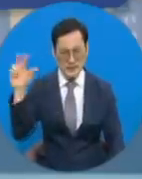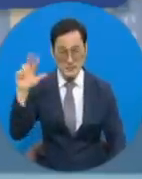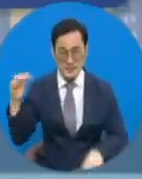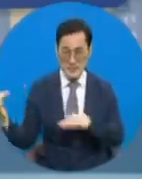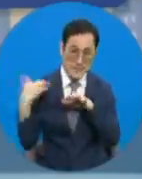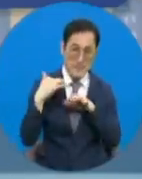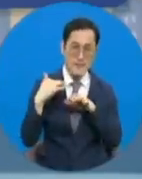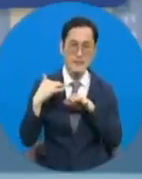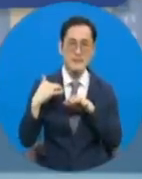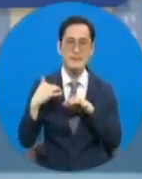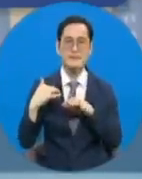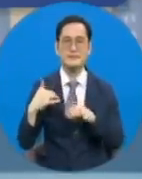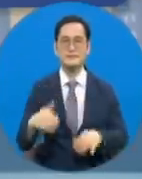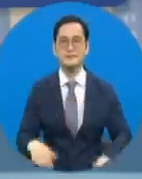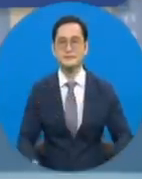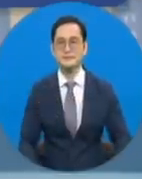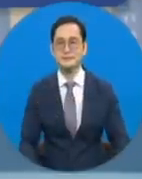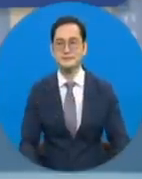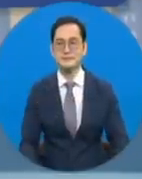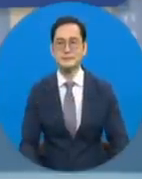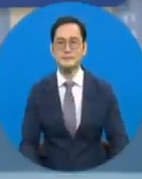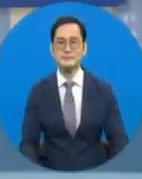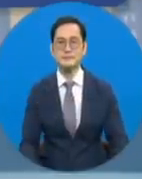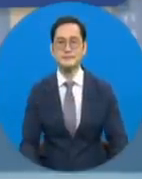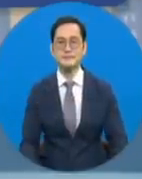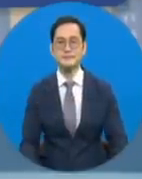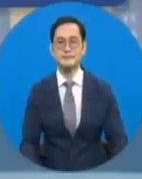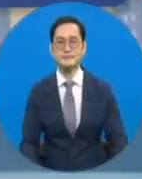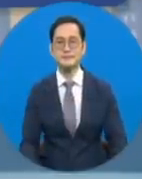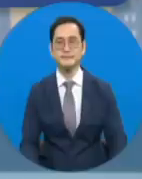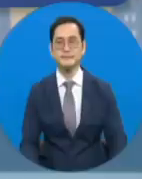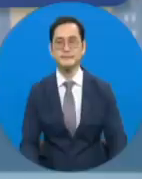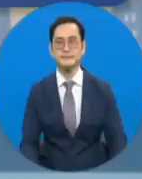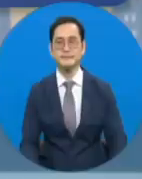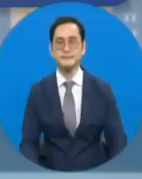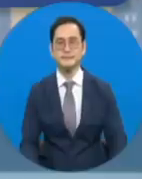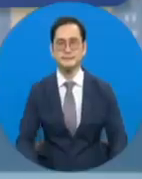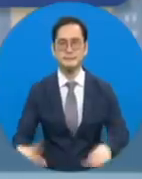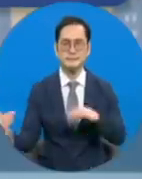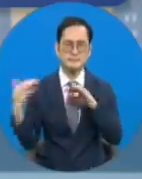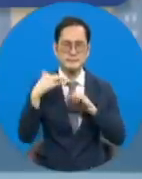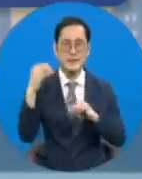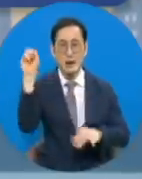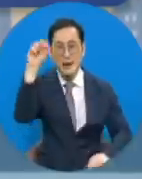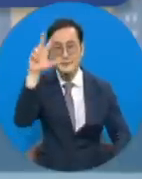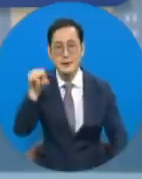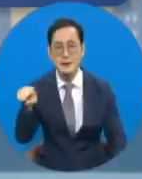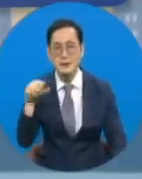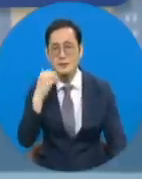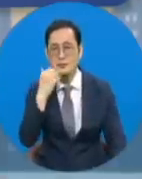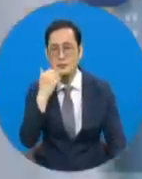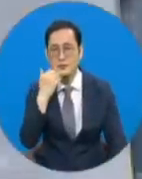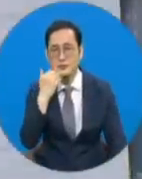때 갑자기 들이쳐 공격하는 겁니다. 누가 기습을 했을까요? 경향신면입니다.